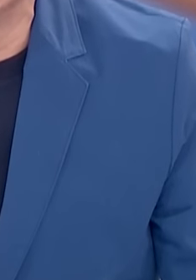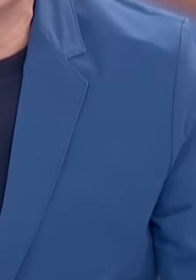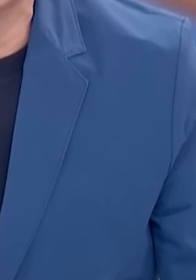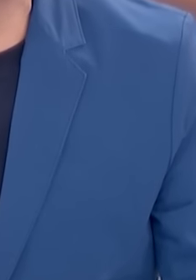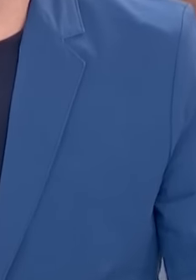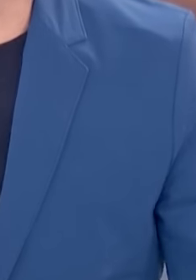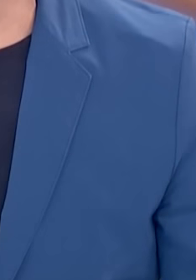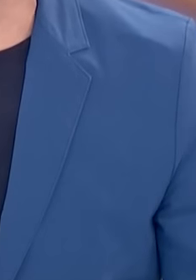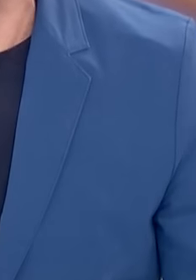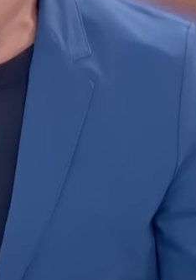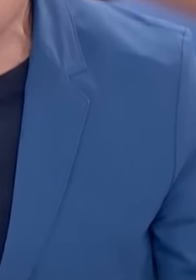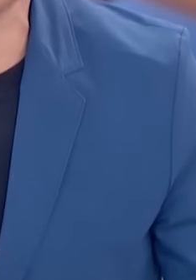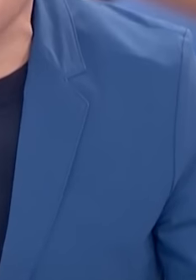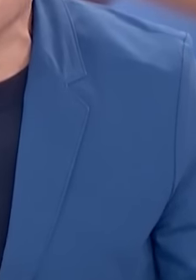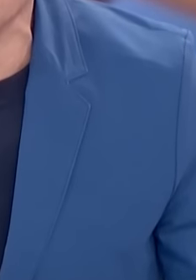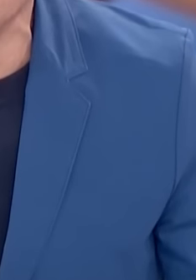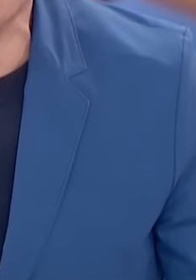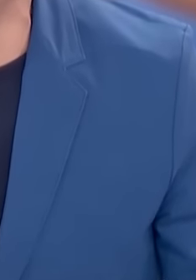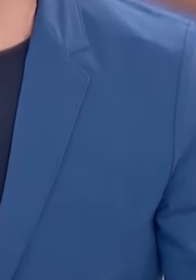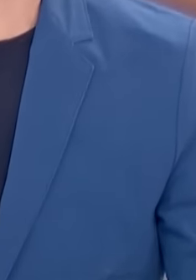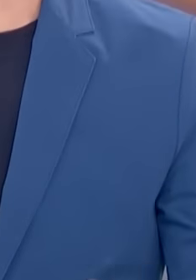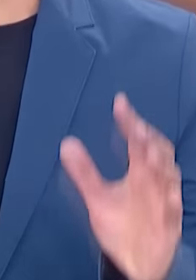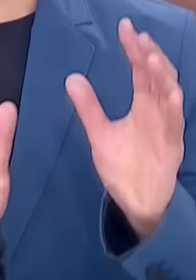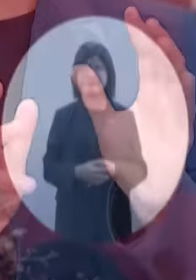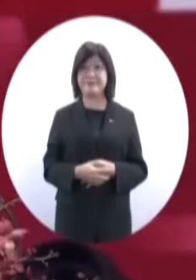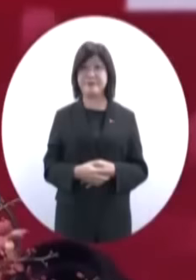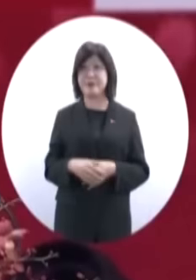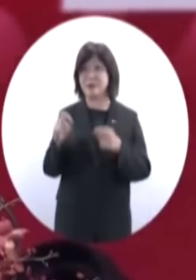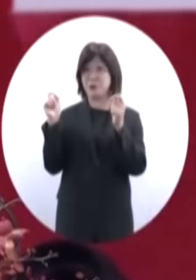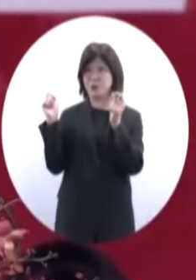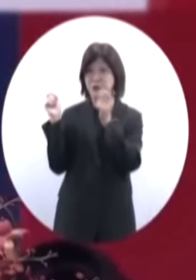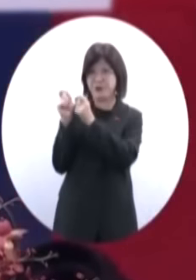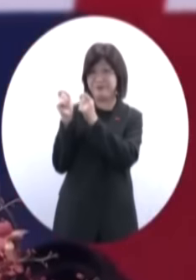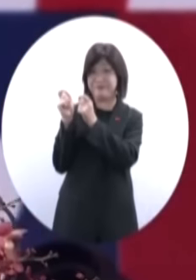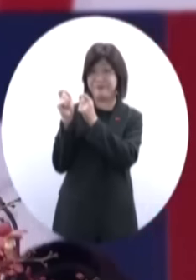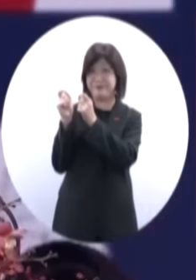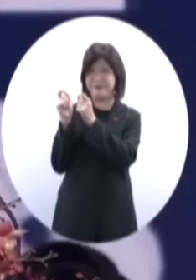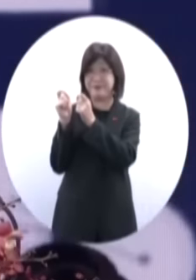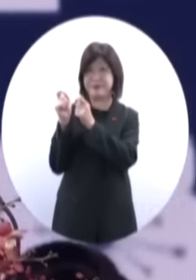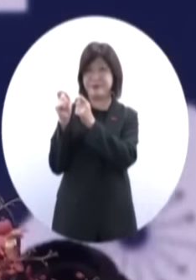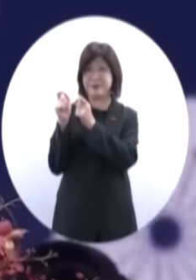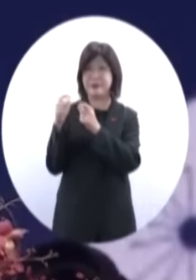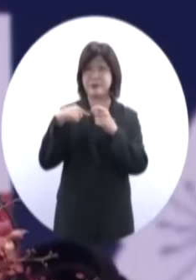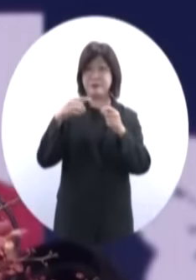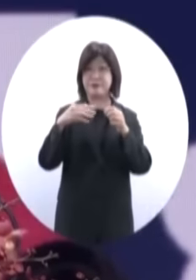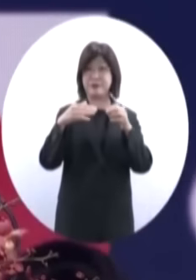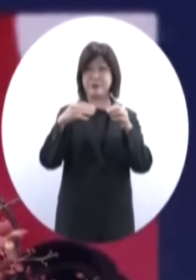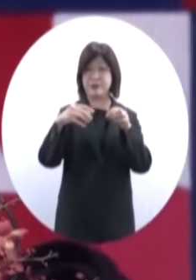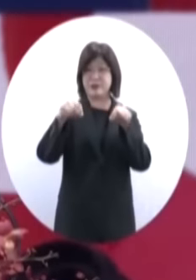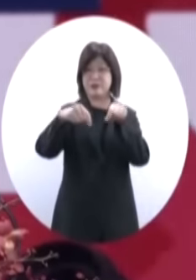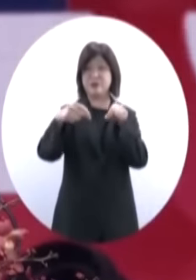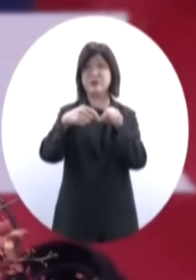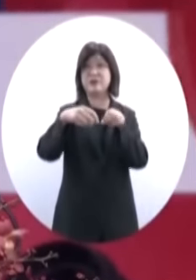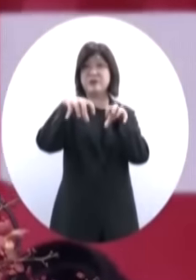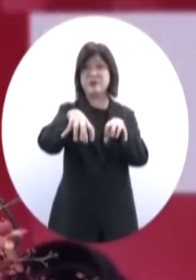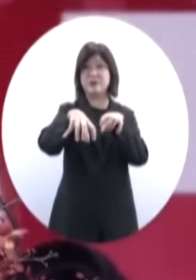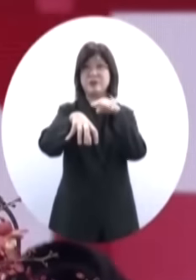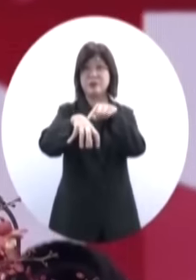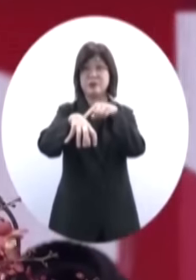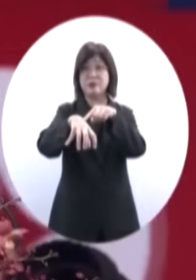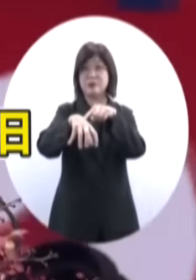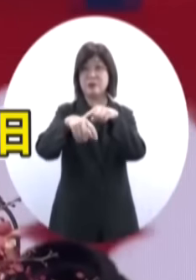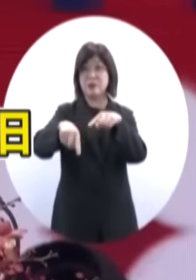票？不投票会不会死？是会死人的。我们大概2/3是中华民国派，3/3。 所以那边的票也要，那边的票也要说要包一下。 那民进党台独票都